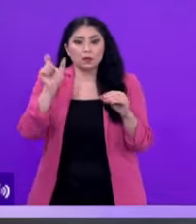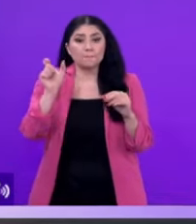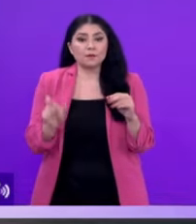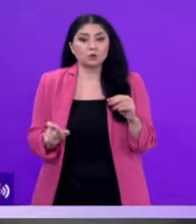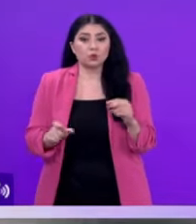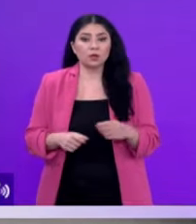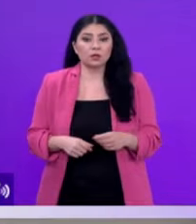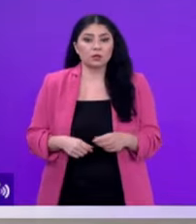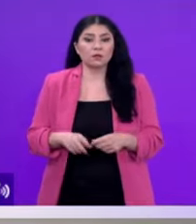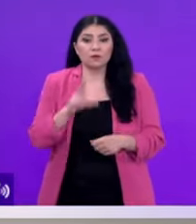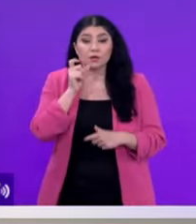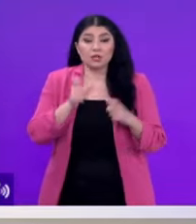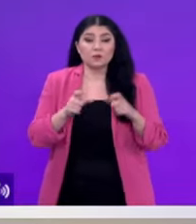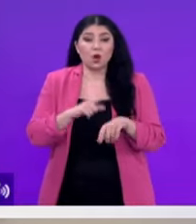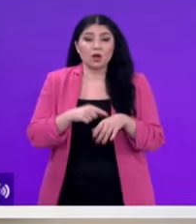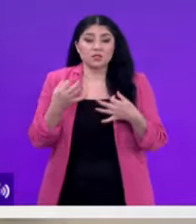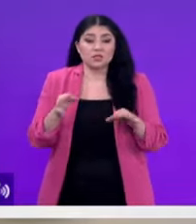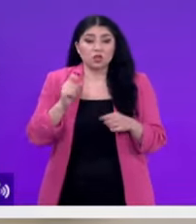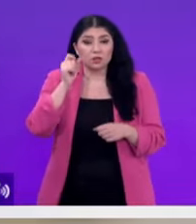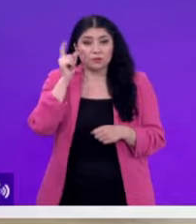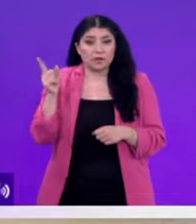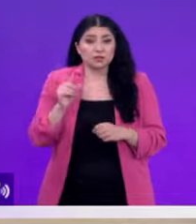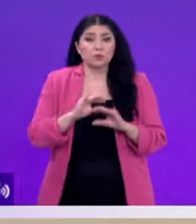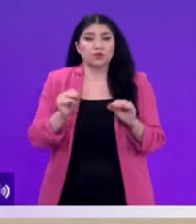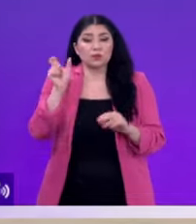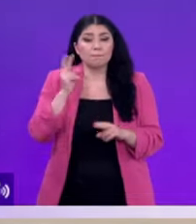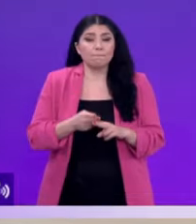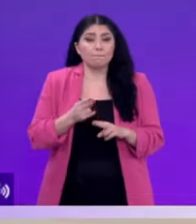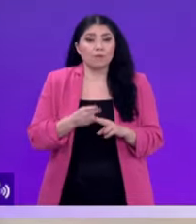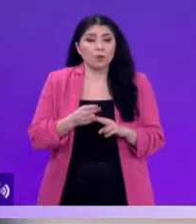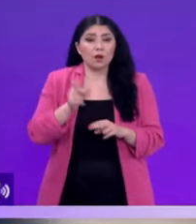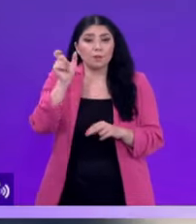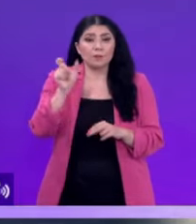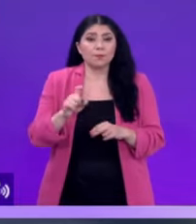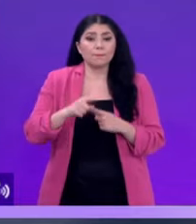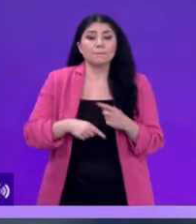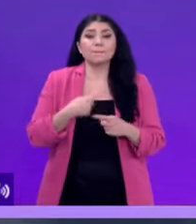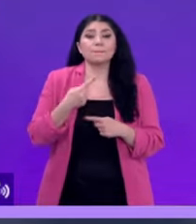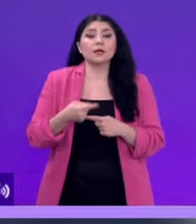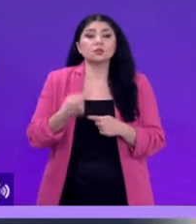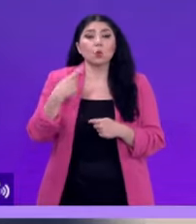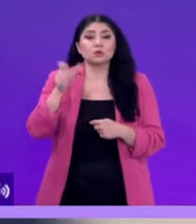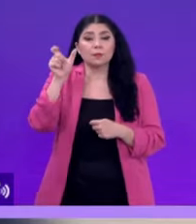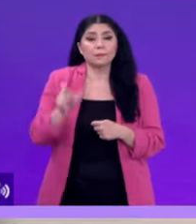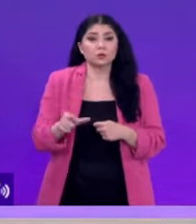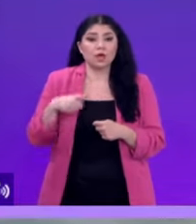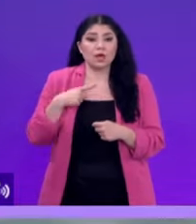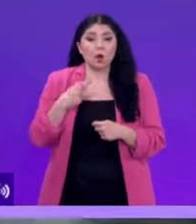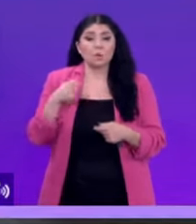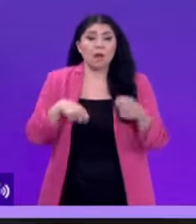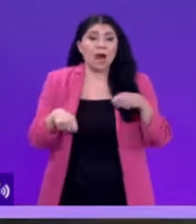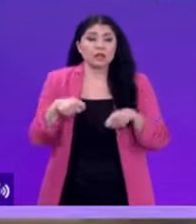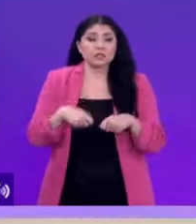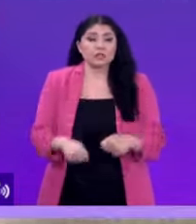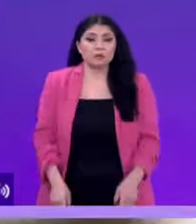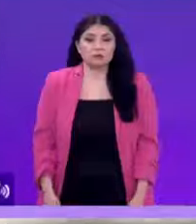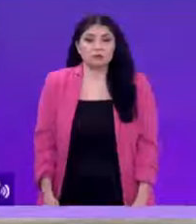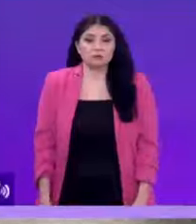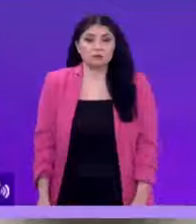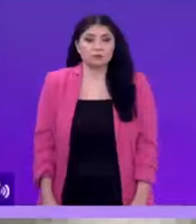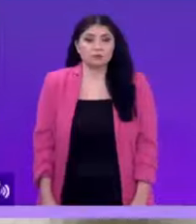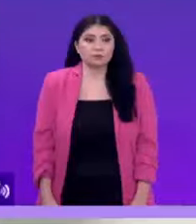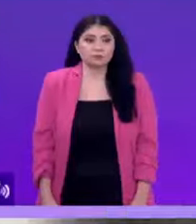vorbim totuși de ora 10 dimineața, destul de mulți oameni, peste 100 de oameni se aflau în acest magazin. Cu